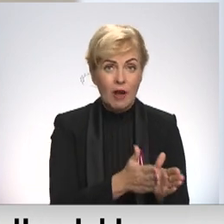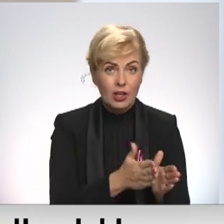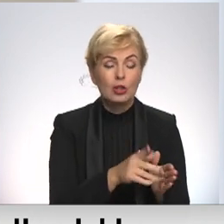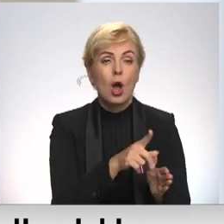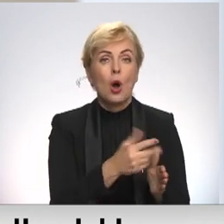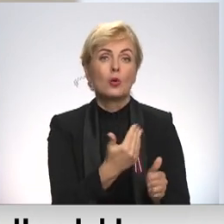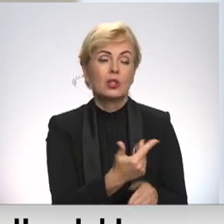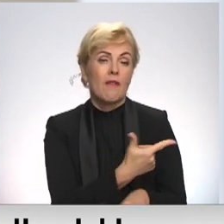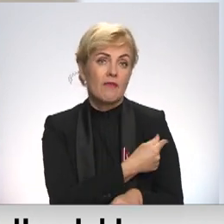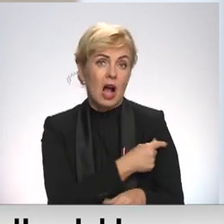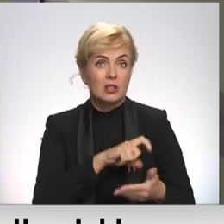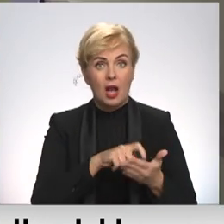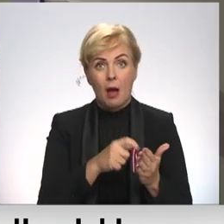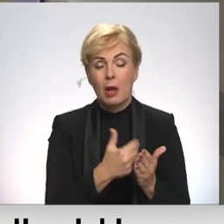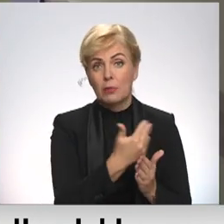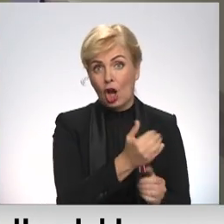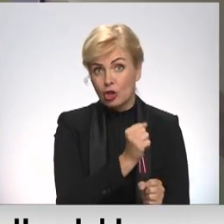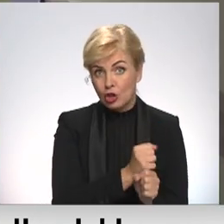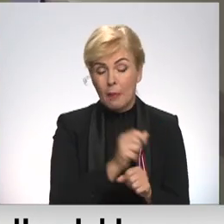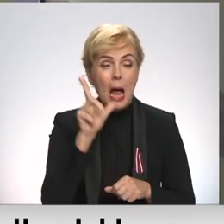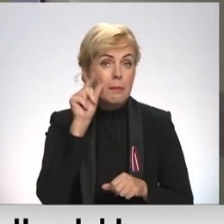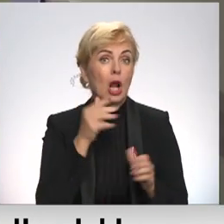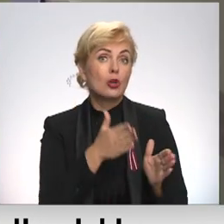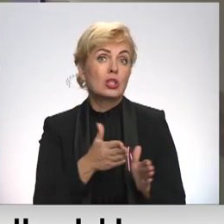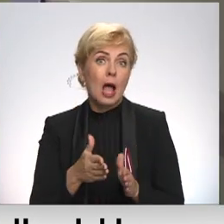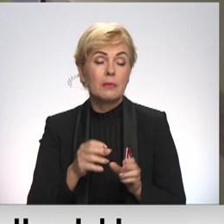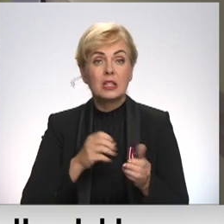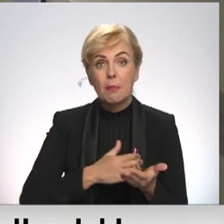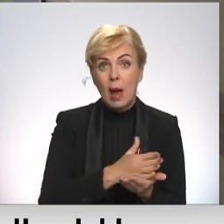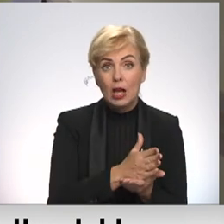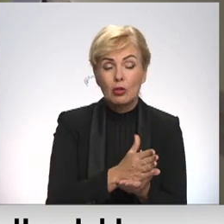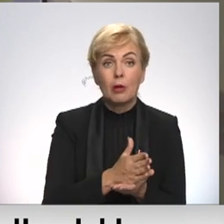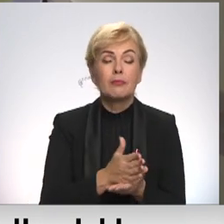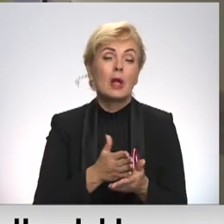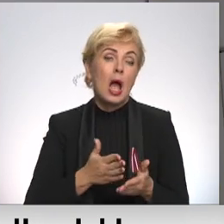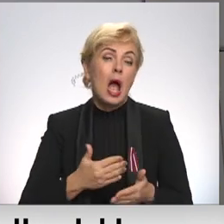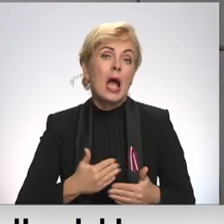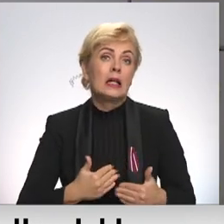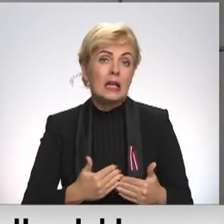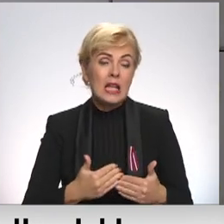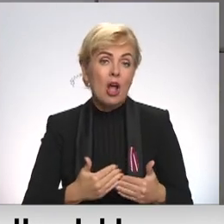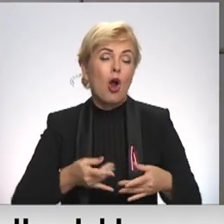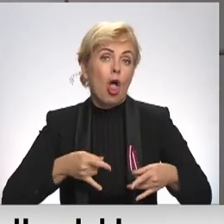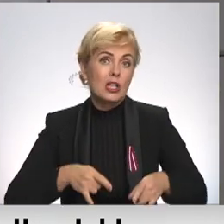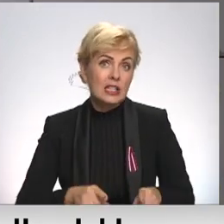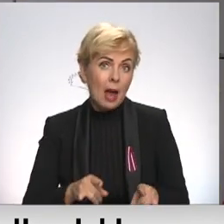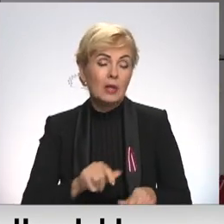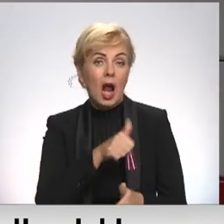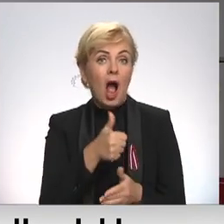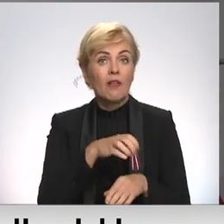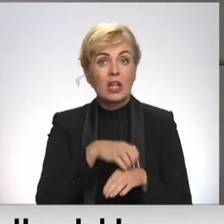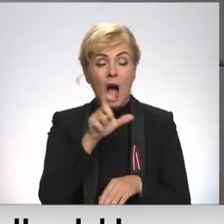novirzīti uz vakcinācijas kabinetu darbam. Preiļu slimnīca specializējusies ģinekoloģijā un dzemdībās. Galvenā ārste stāsta,